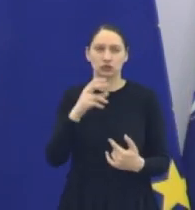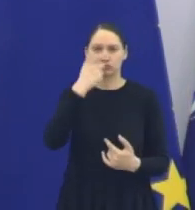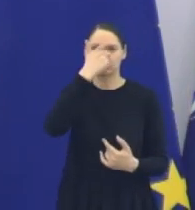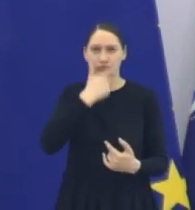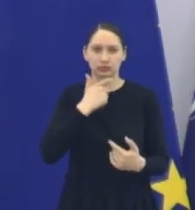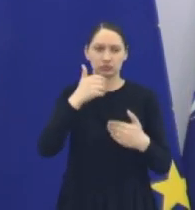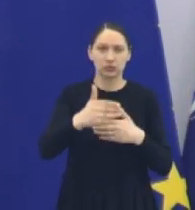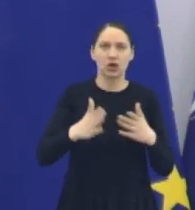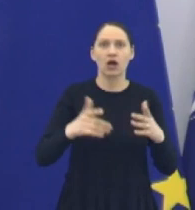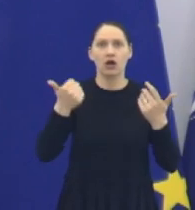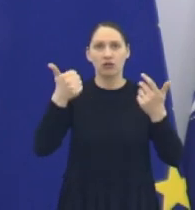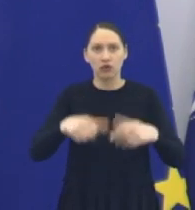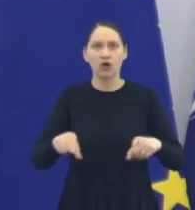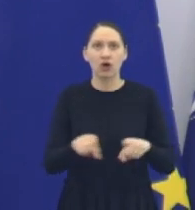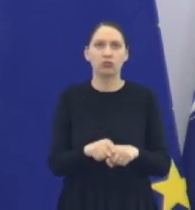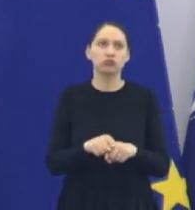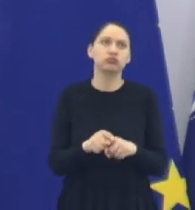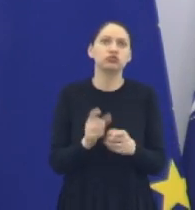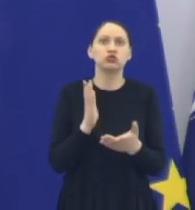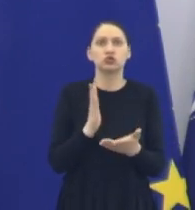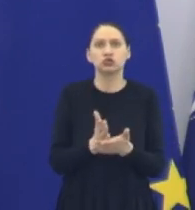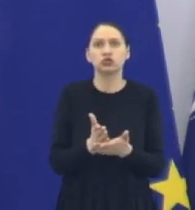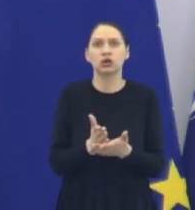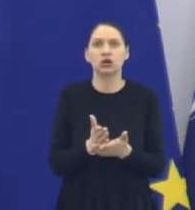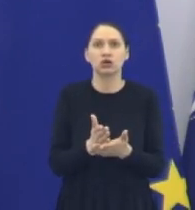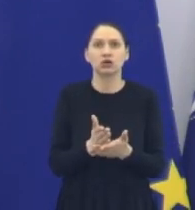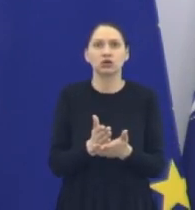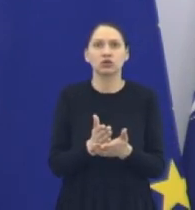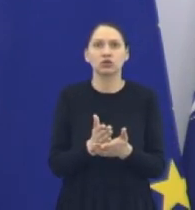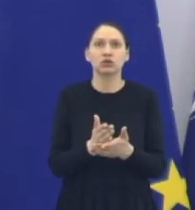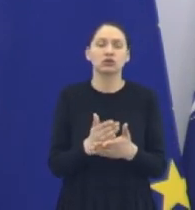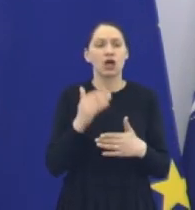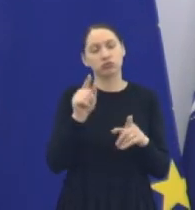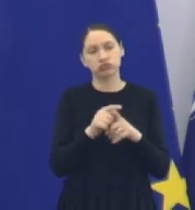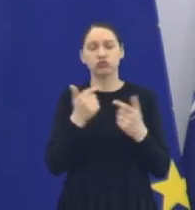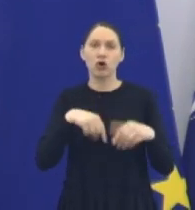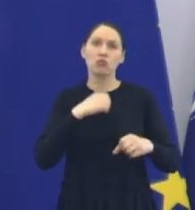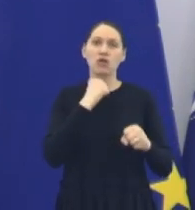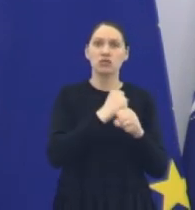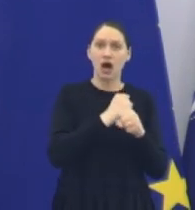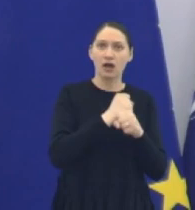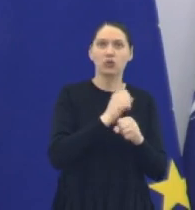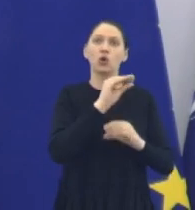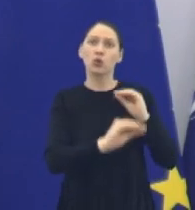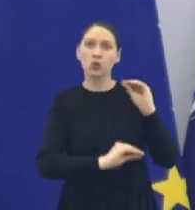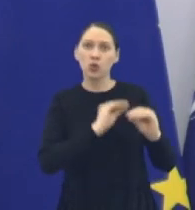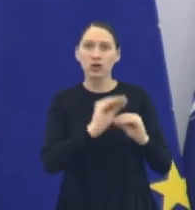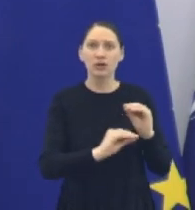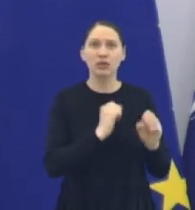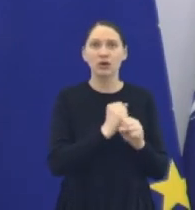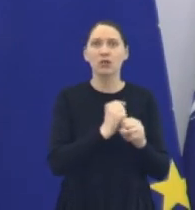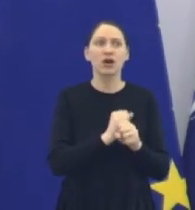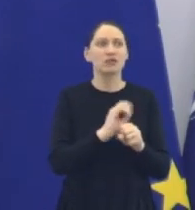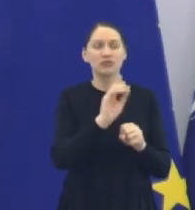elgiasi taip, tartum vyksta normalus kūriamasis darbas, kai kuriuo atveju tai yra ne kūriamasis darbas, o tiesiog